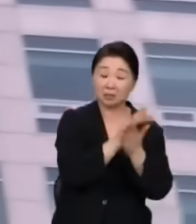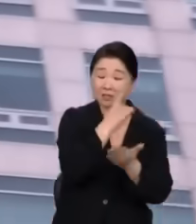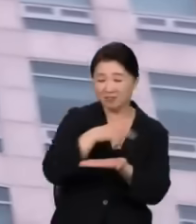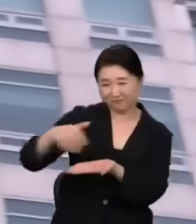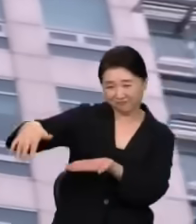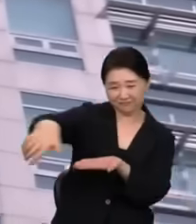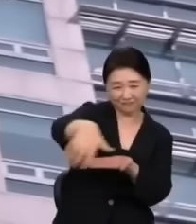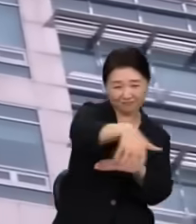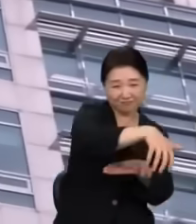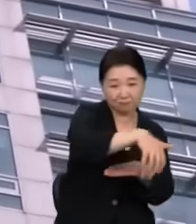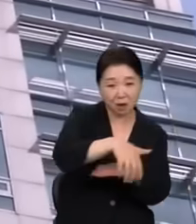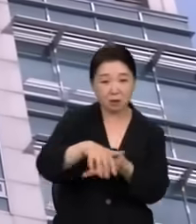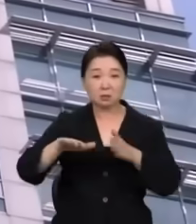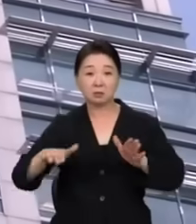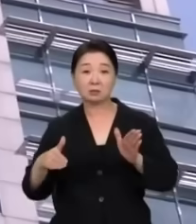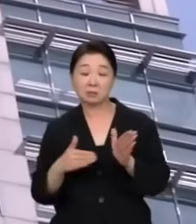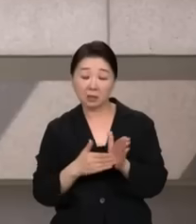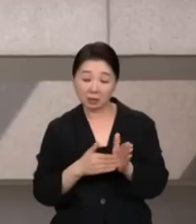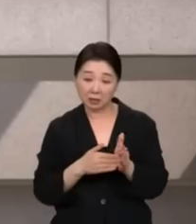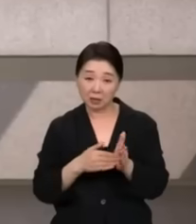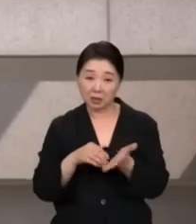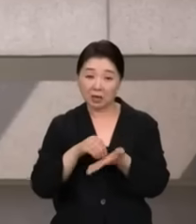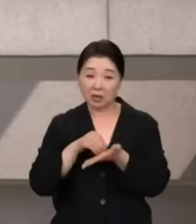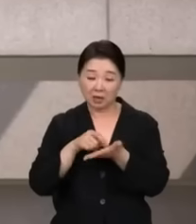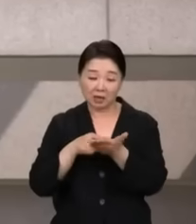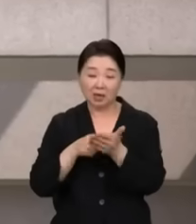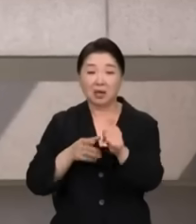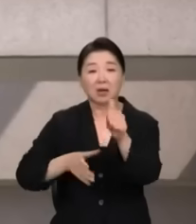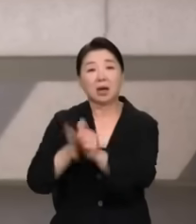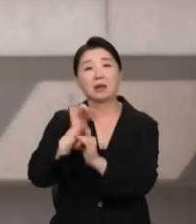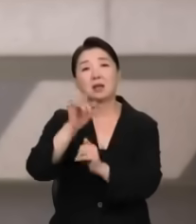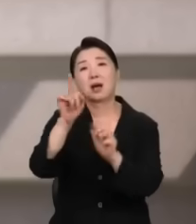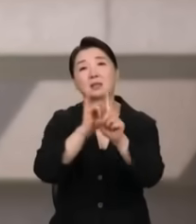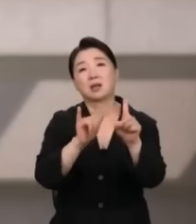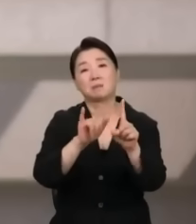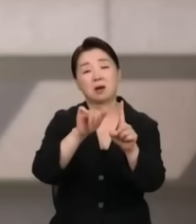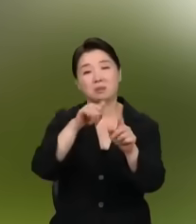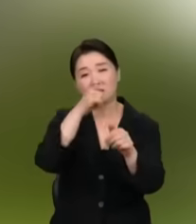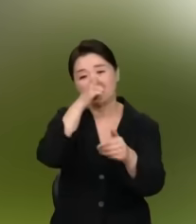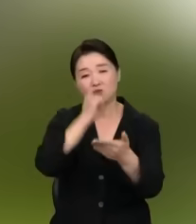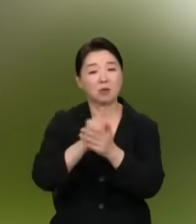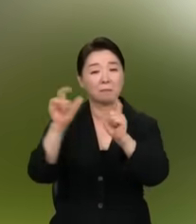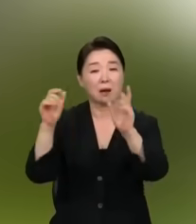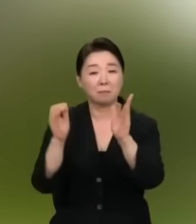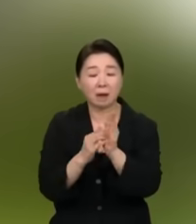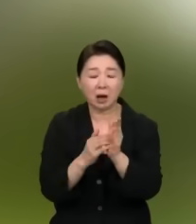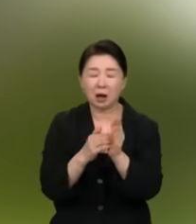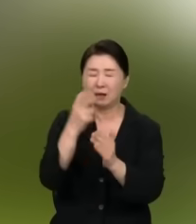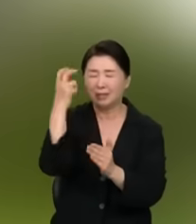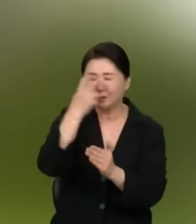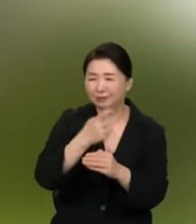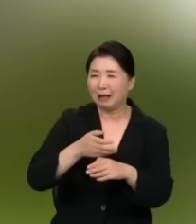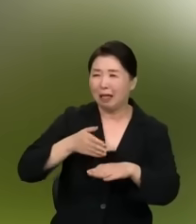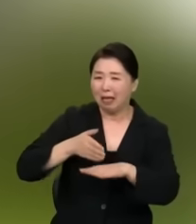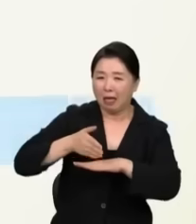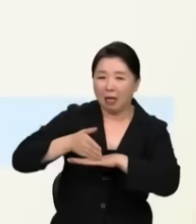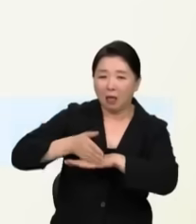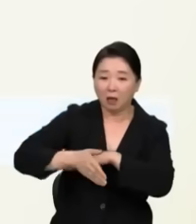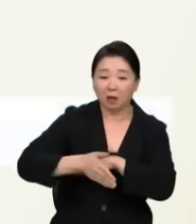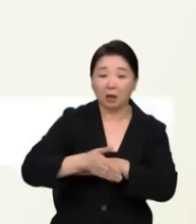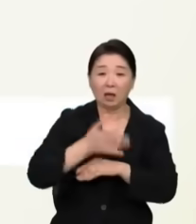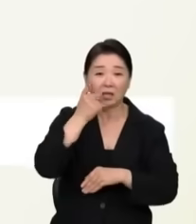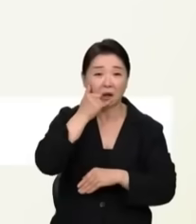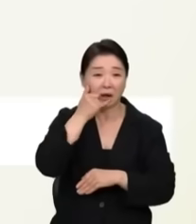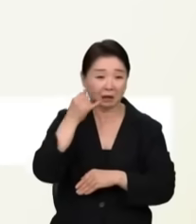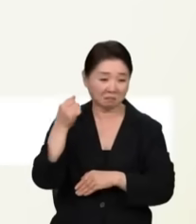모은 끝에 지금까지 가해자 단 한 명만 처벌받았습니다. 수사가 지지부진한 사이 피해자들 연락처가